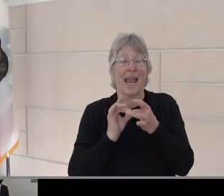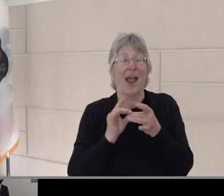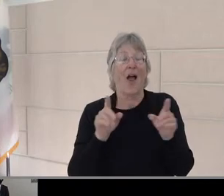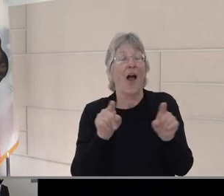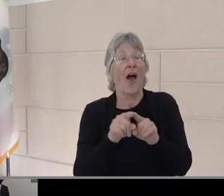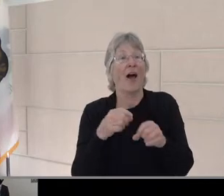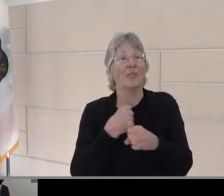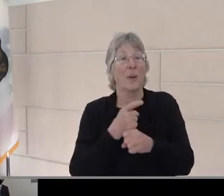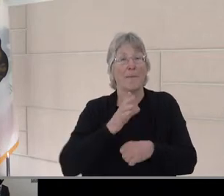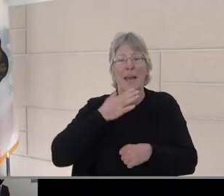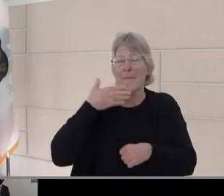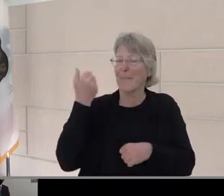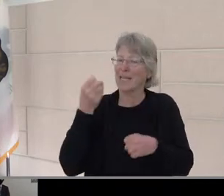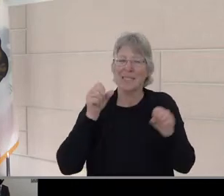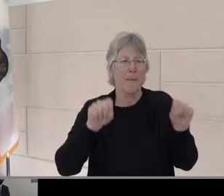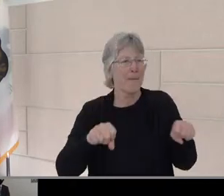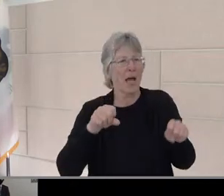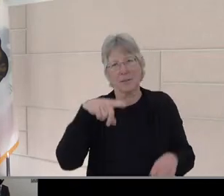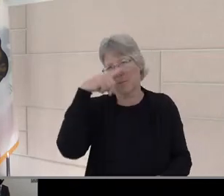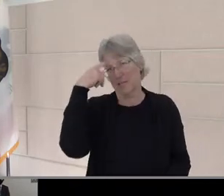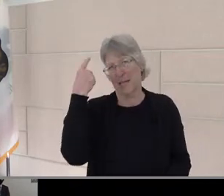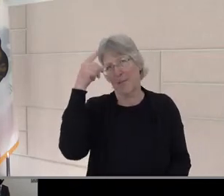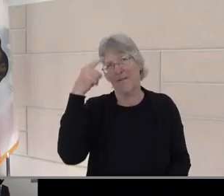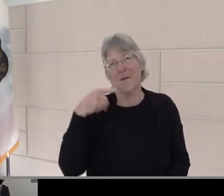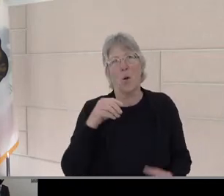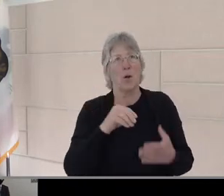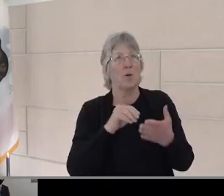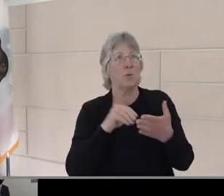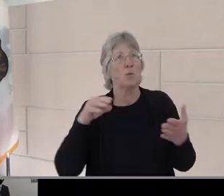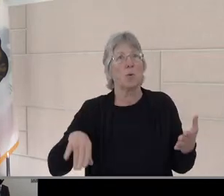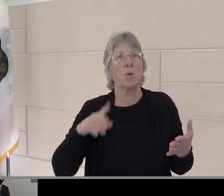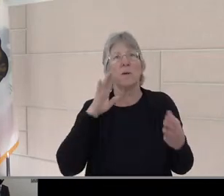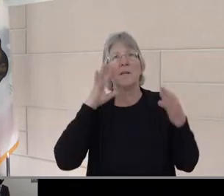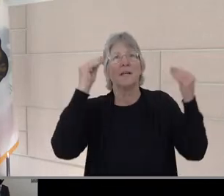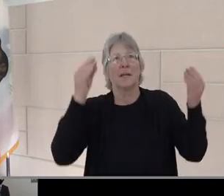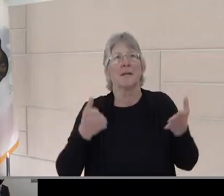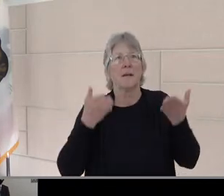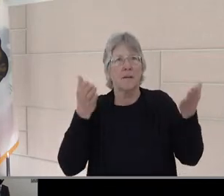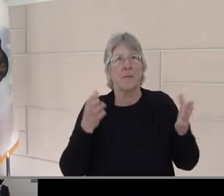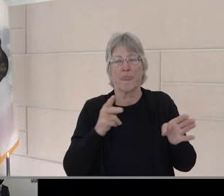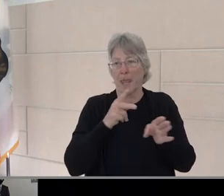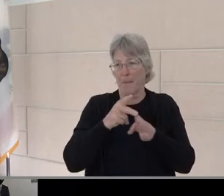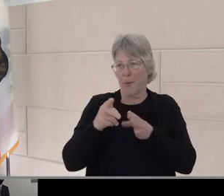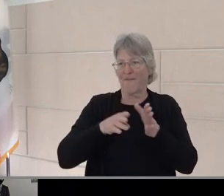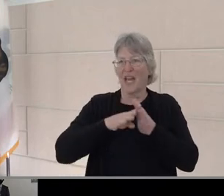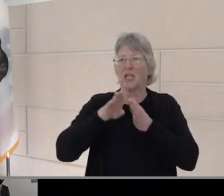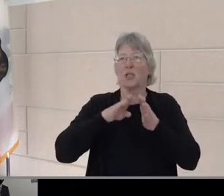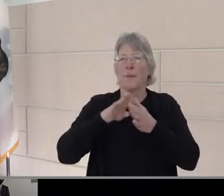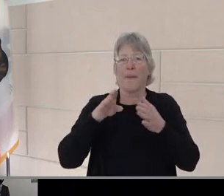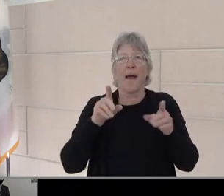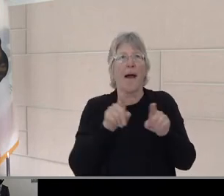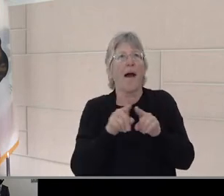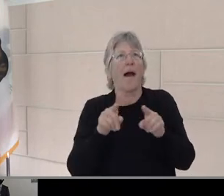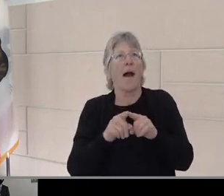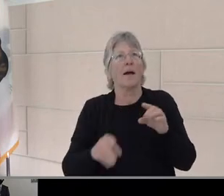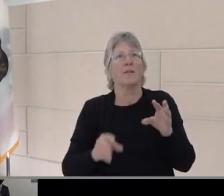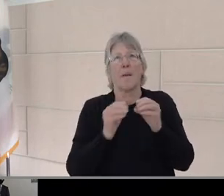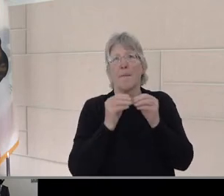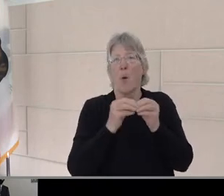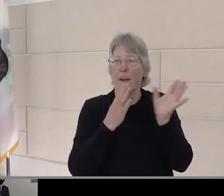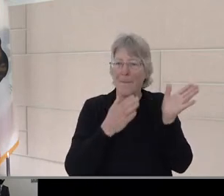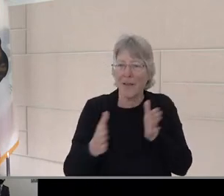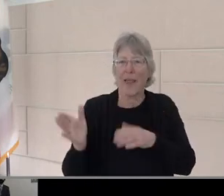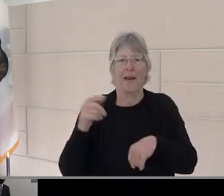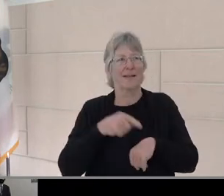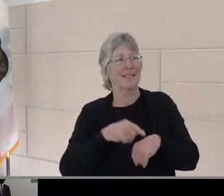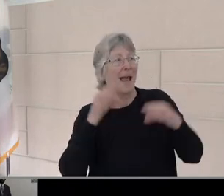បស់គេដើម្បីធ្វើឲ្យបានកម្មវិធីនេះល្អនៅរដូវសម្បត្តិនេះគឺជានៅបង្ហាត់គ្រូនៅកម្ម